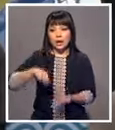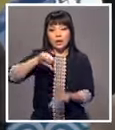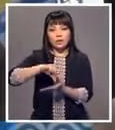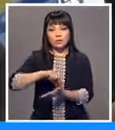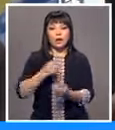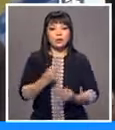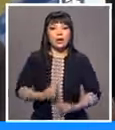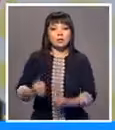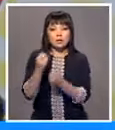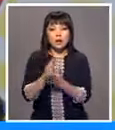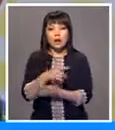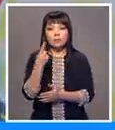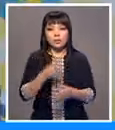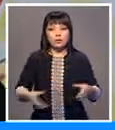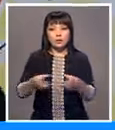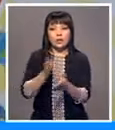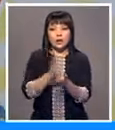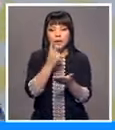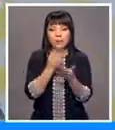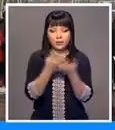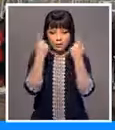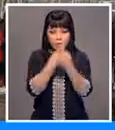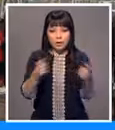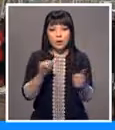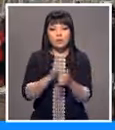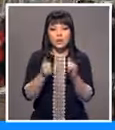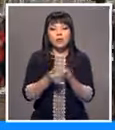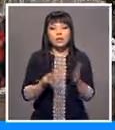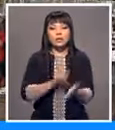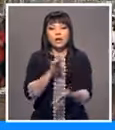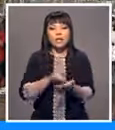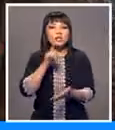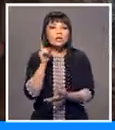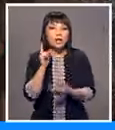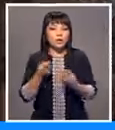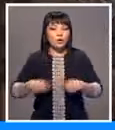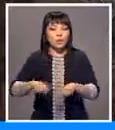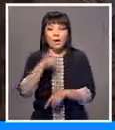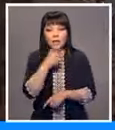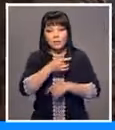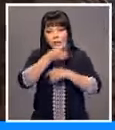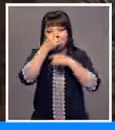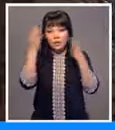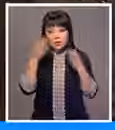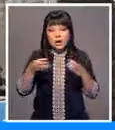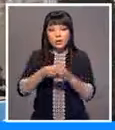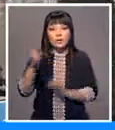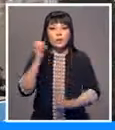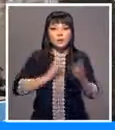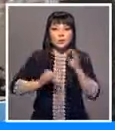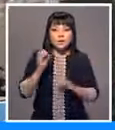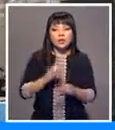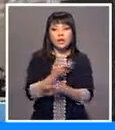олар бір толқында атты жастар акциясы барысында мәлімдеді. Өскемен қаласындағы жастар ұйымдары, этномәдени бірлестік өкілдері, студенттер мен